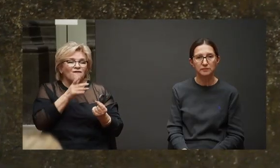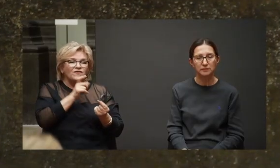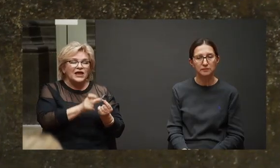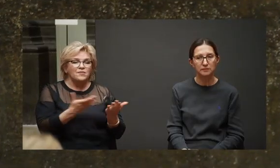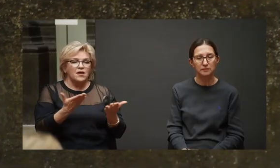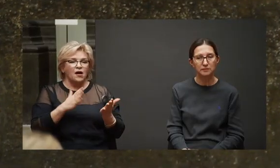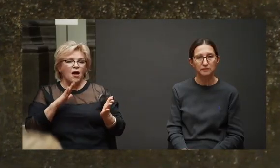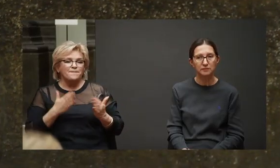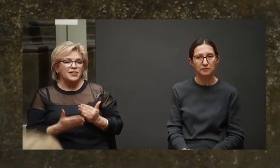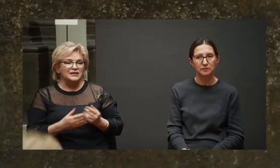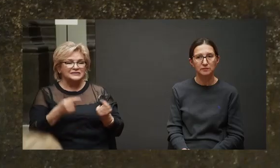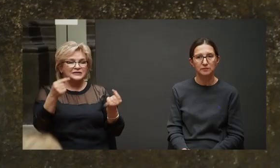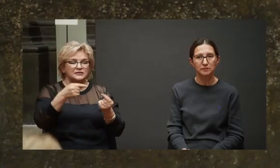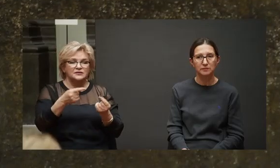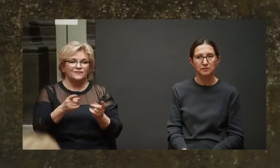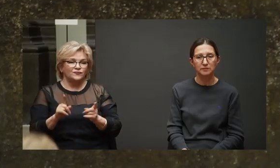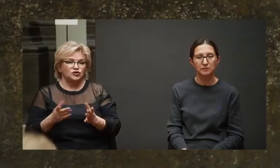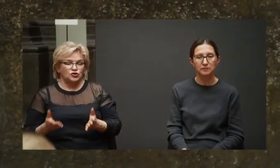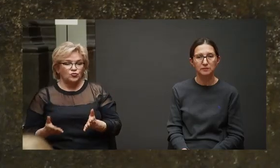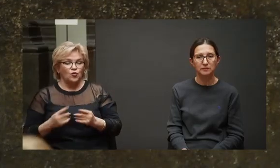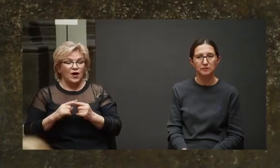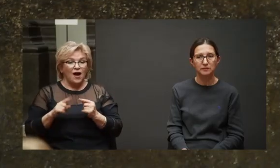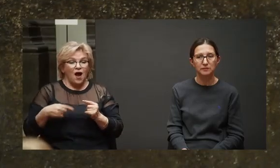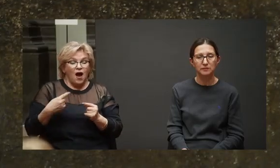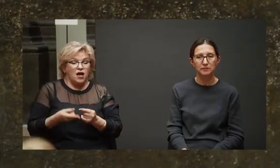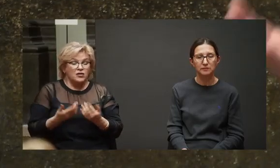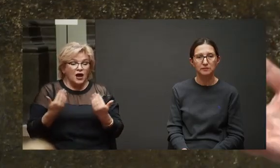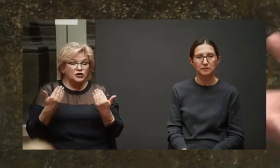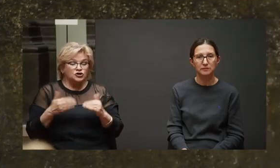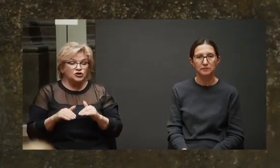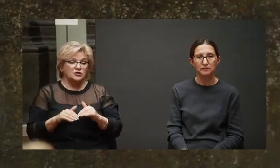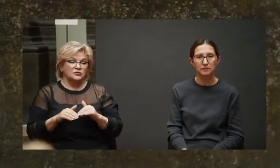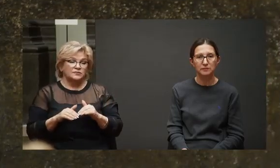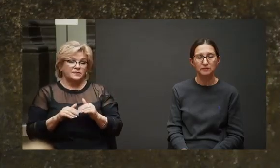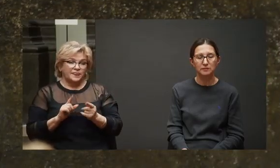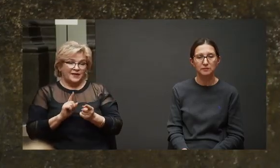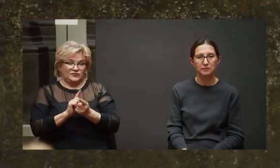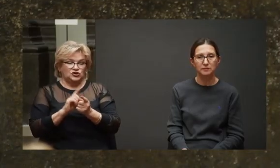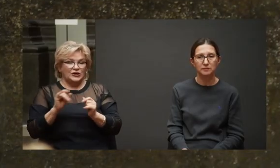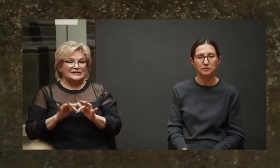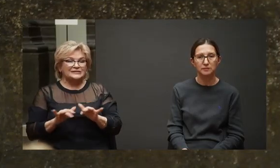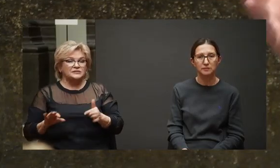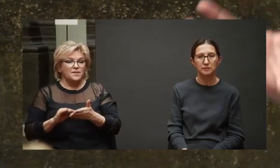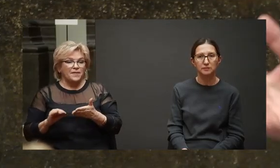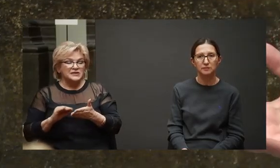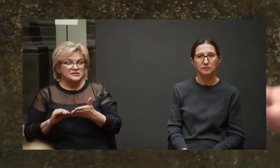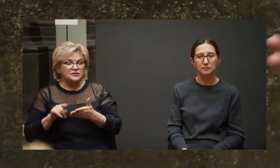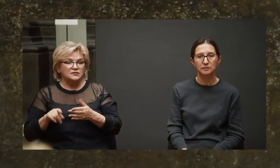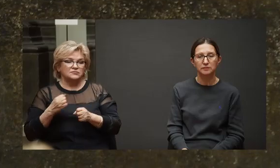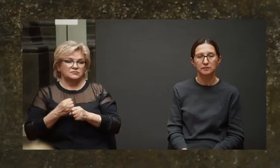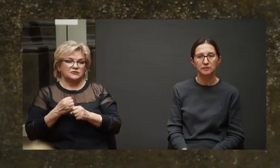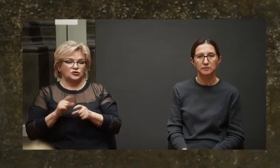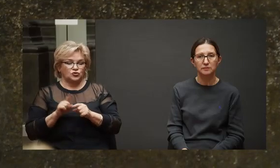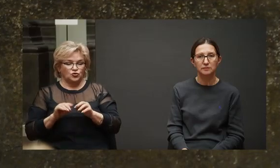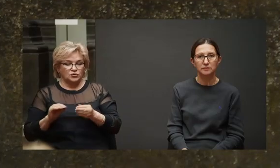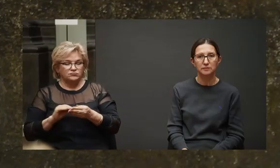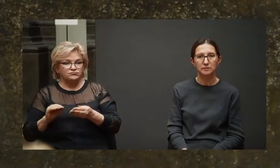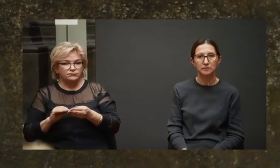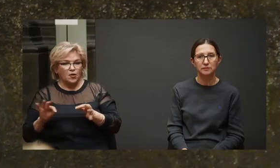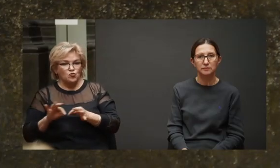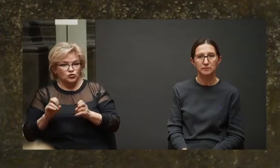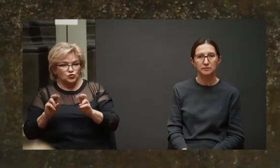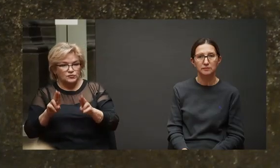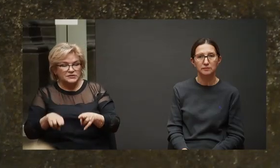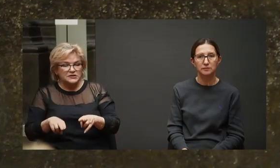пластика и чему она соответствует. И дальше как бы встречались с композиторами, которые делали музыку специально для